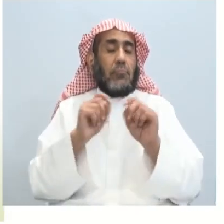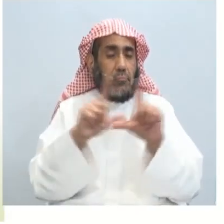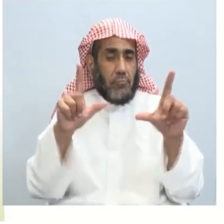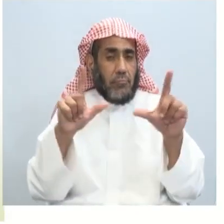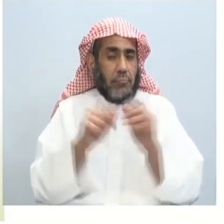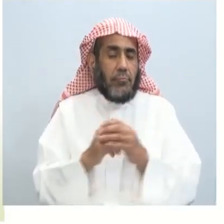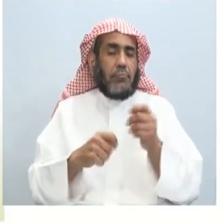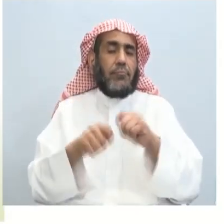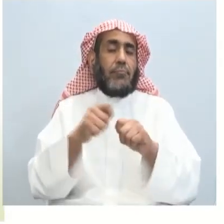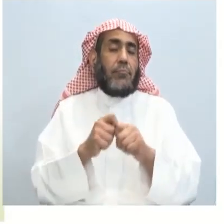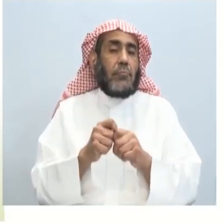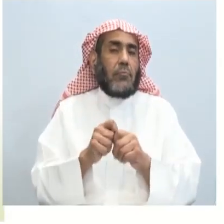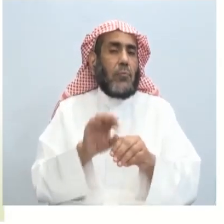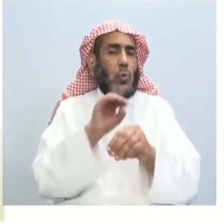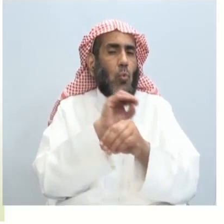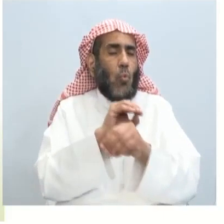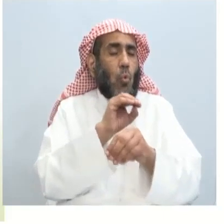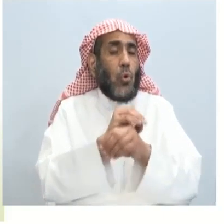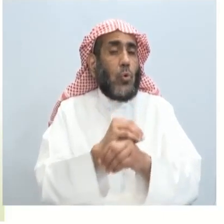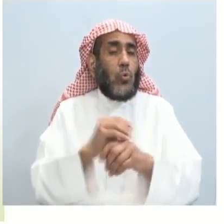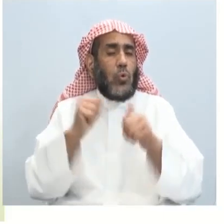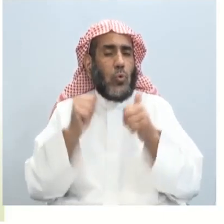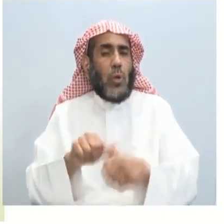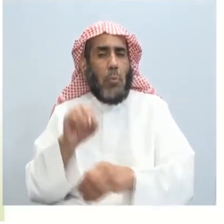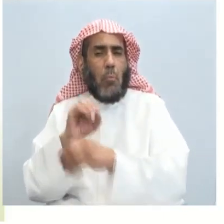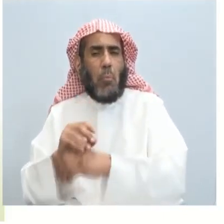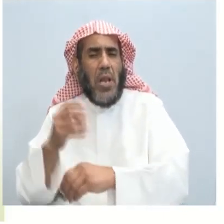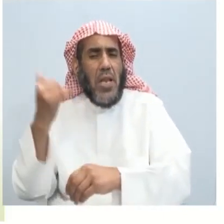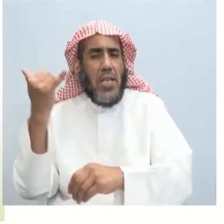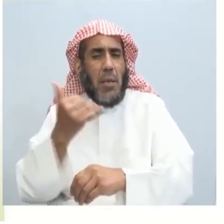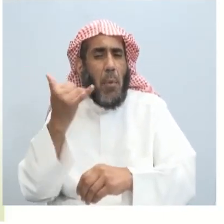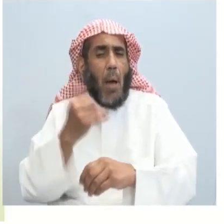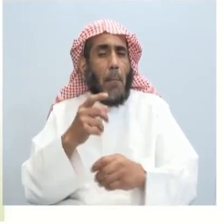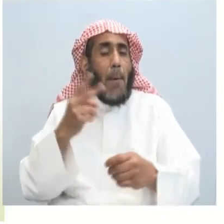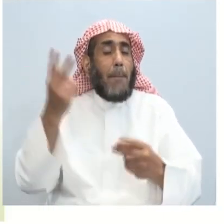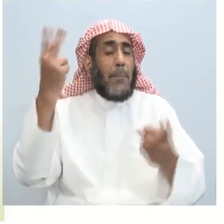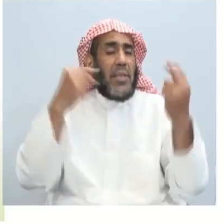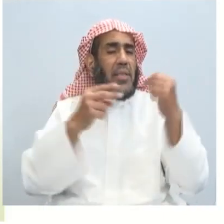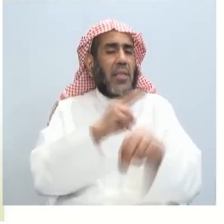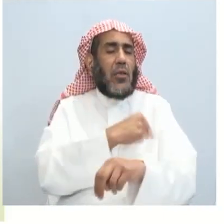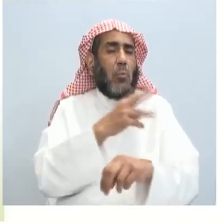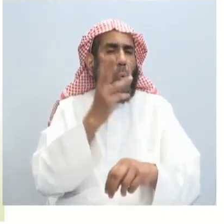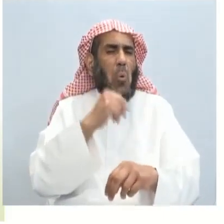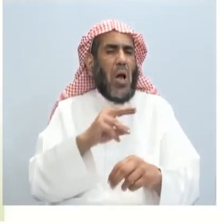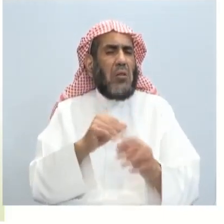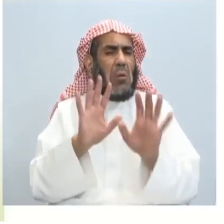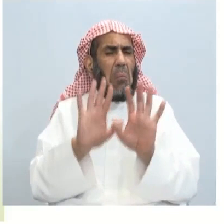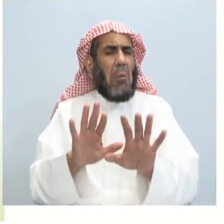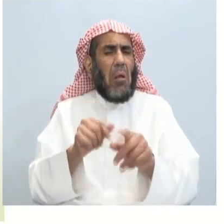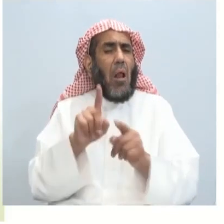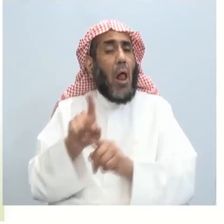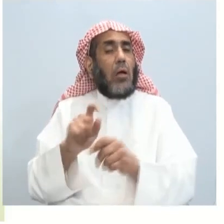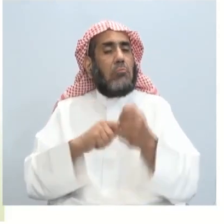التدبير ويوصي تلاميذه بالاهتمام بالتجربه وعدم التعويل الا